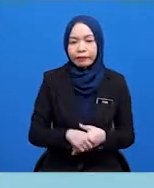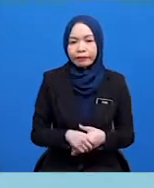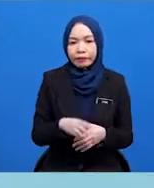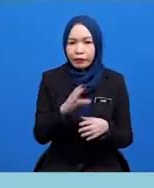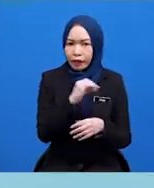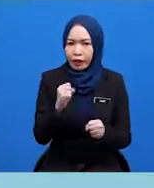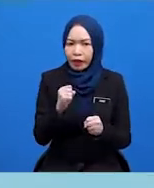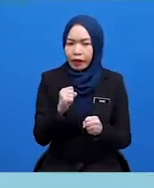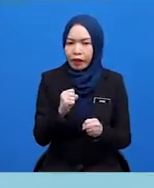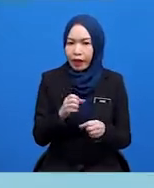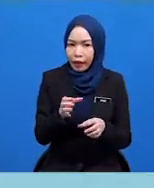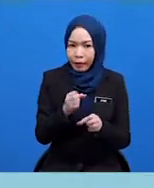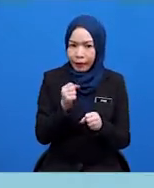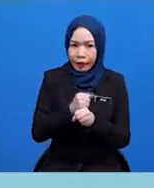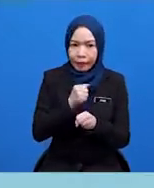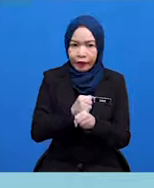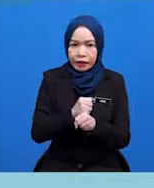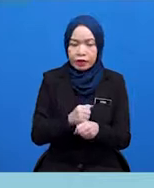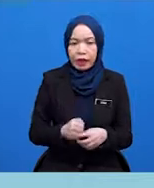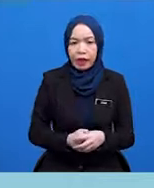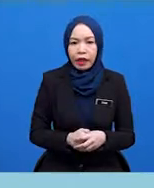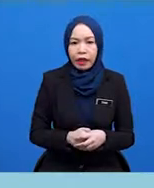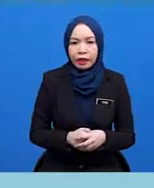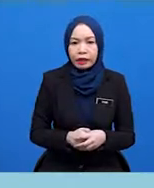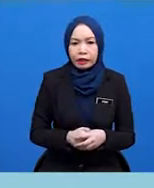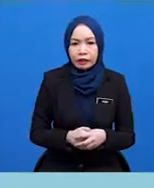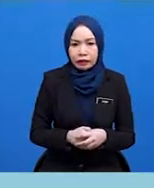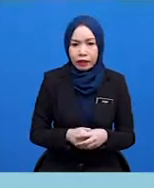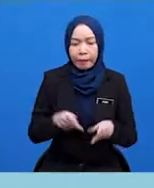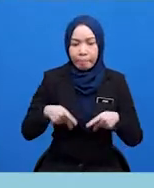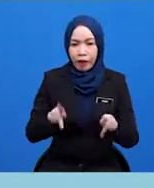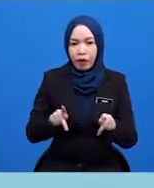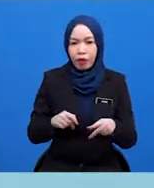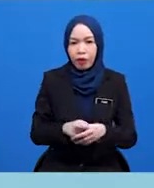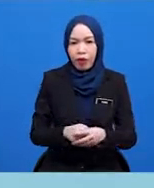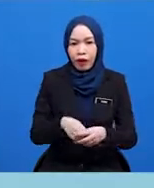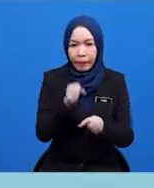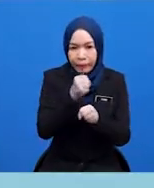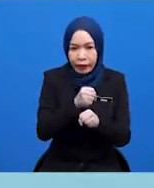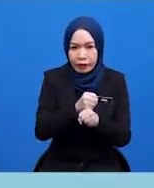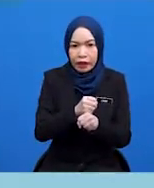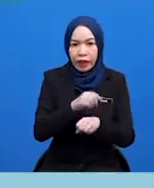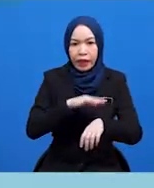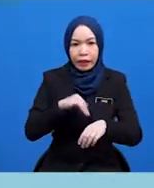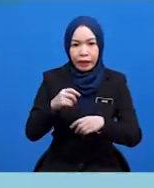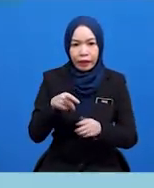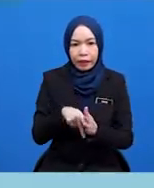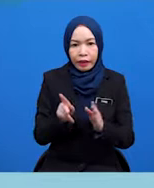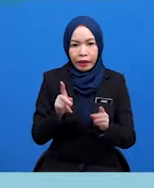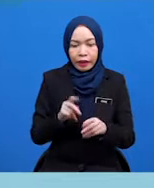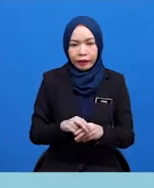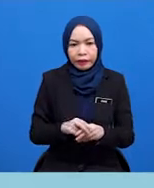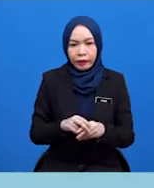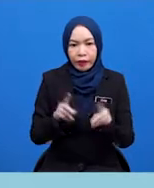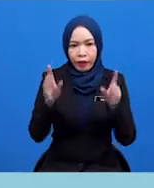penduduk. Sektor pertanian ladang menyediakan peluang pekerjaan kepada penduduk setempat sebagai